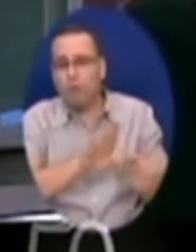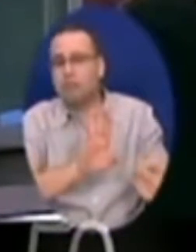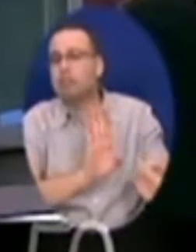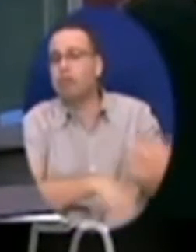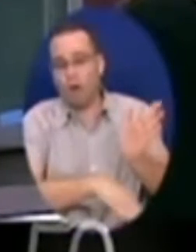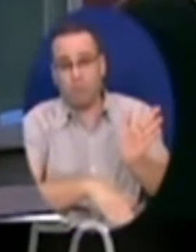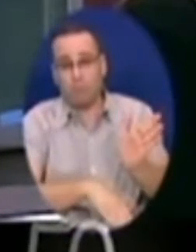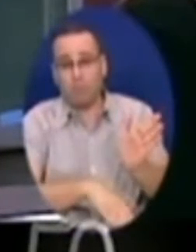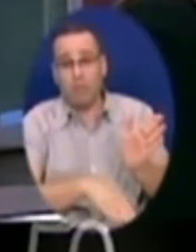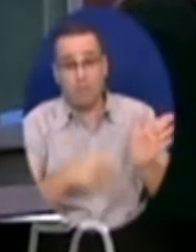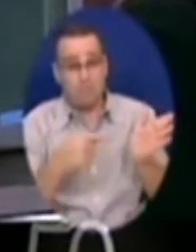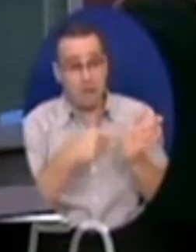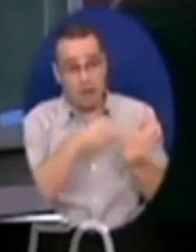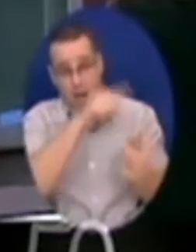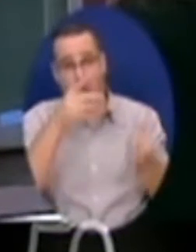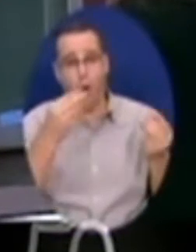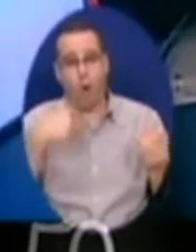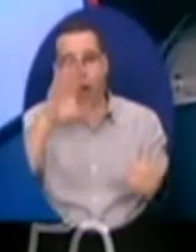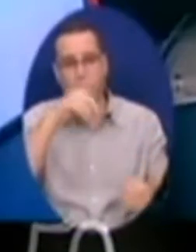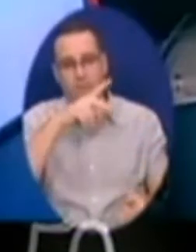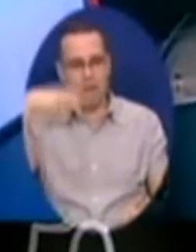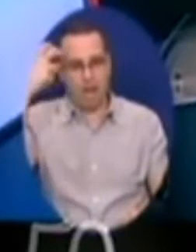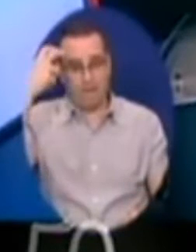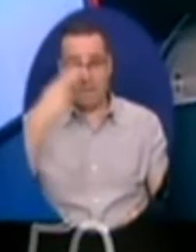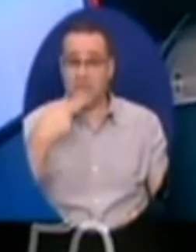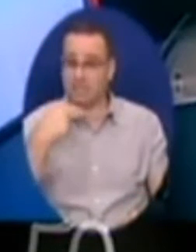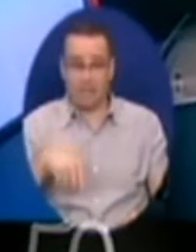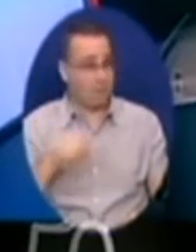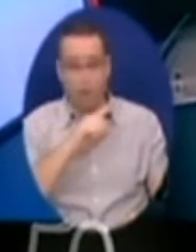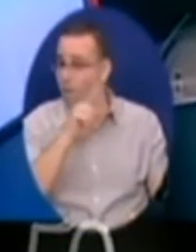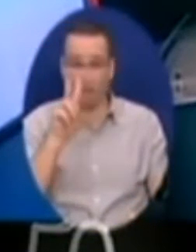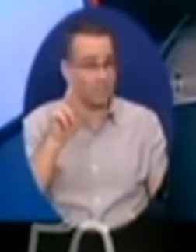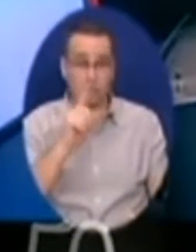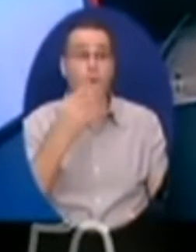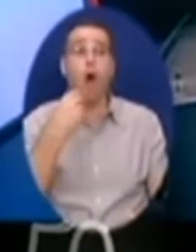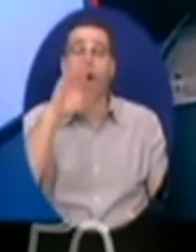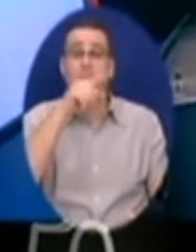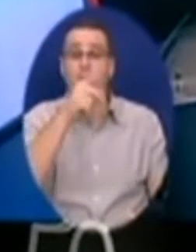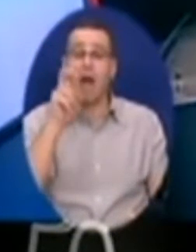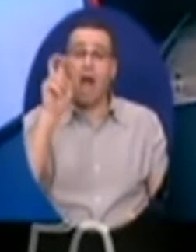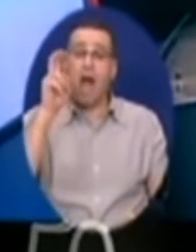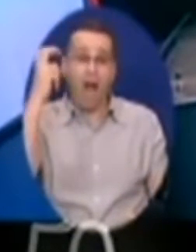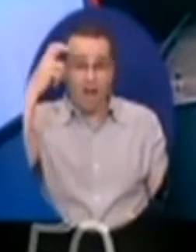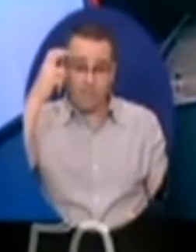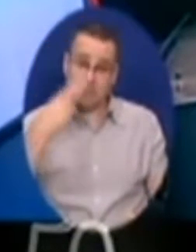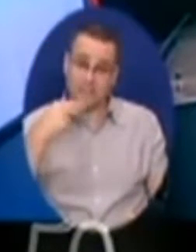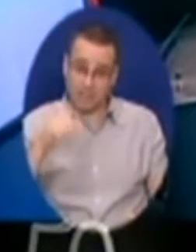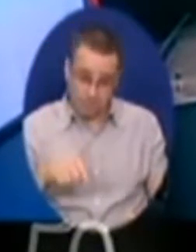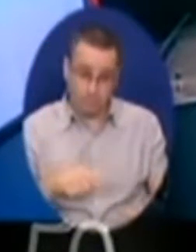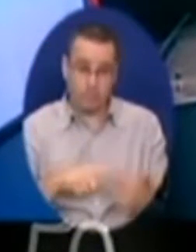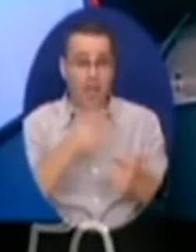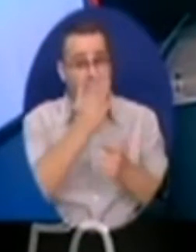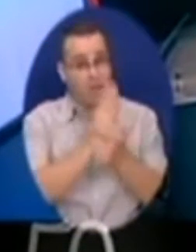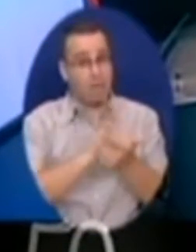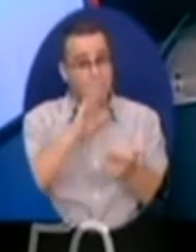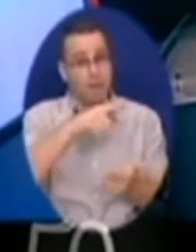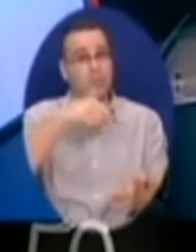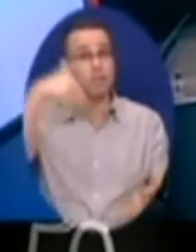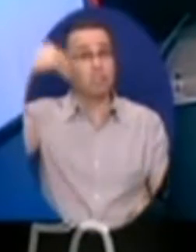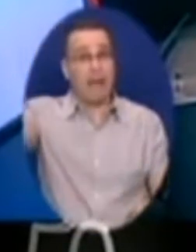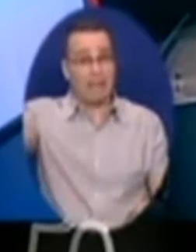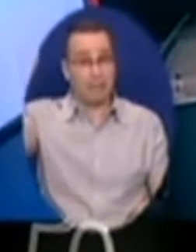זולים, כי רובם פועלים ערבים ישראלים אגב, לא פלסטינים, אחרים עובדים זרים, וכשהם